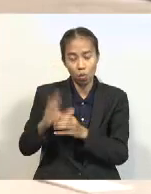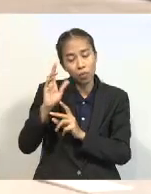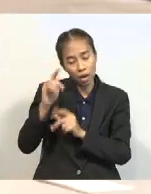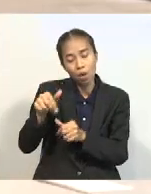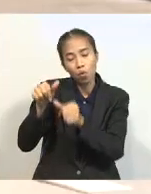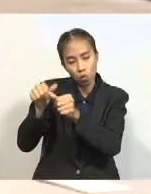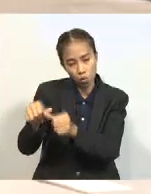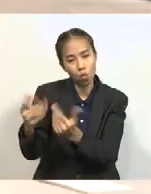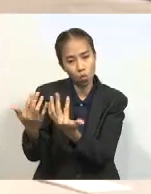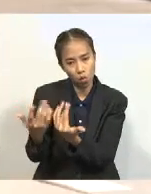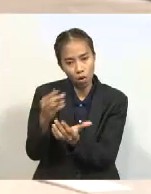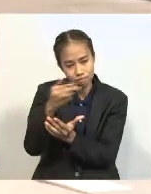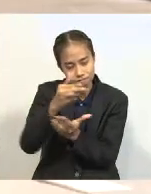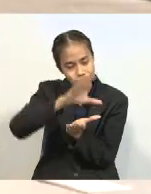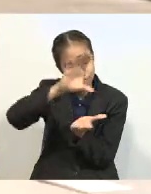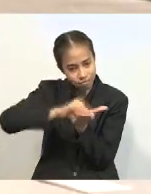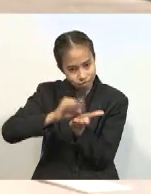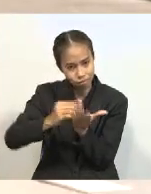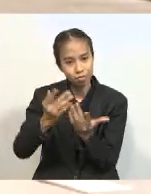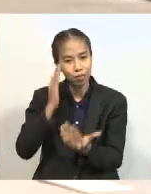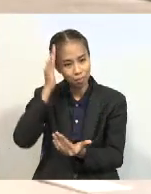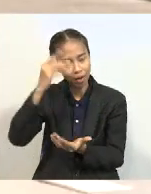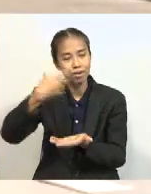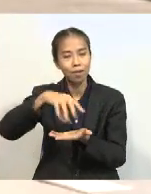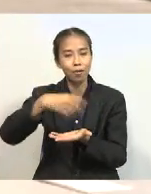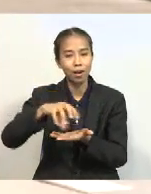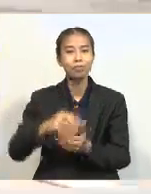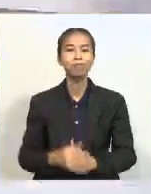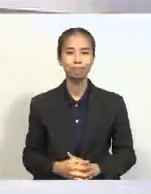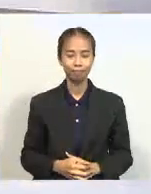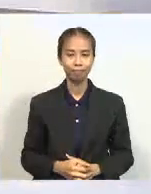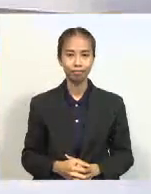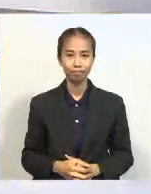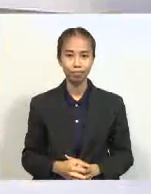แล้วและจะเก็บภาพบรรยากาศมาฝากคุณผู้ชมในช่วงข่าวต่อไปด้วยค่ะคุณปวีณาคุณธีรวัฒน์ค่ะ